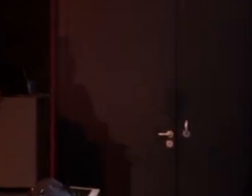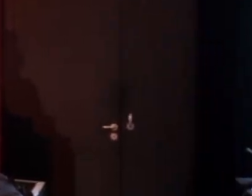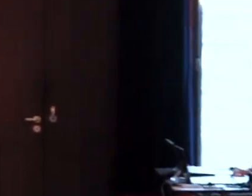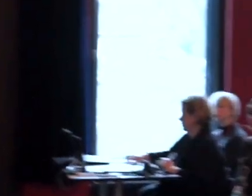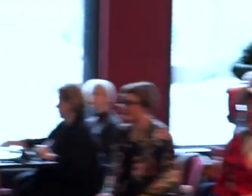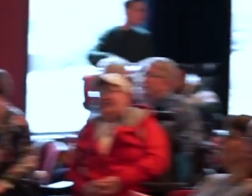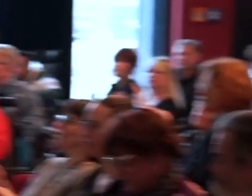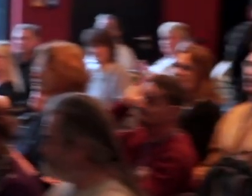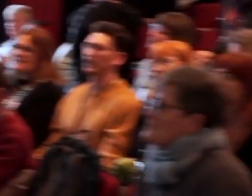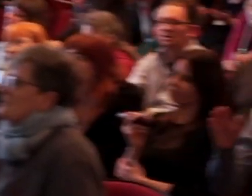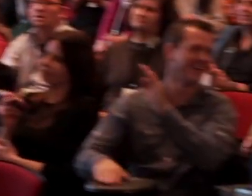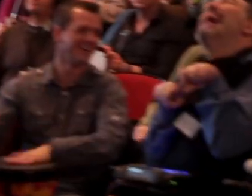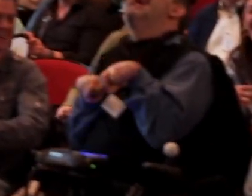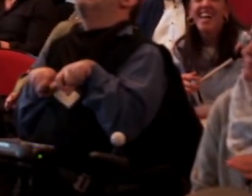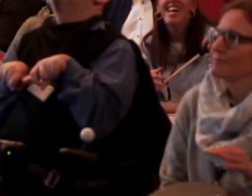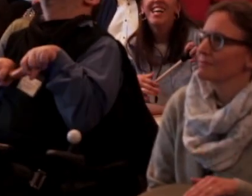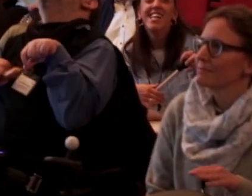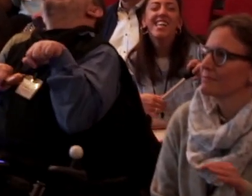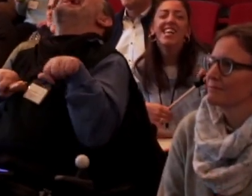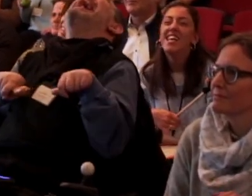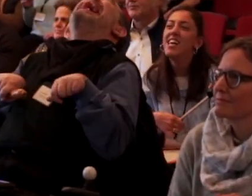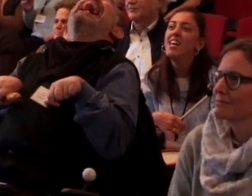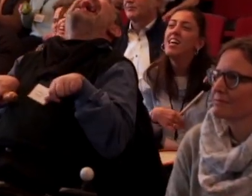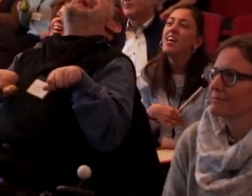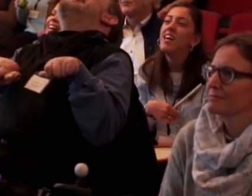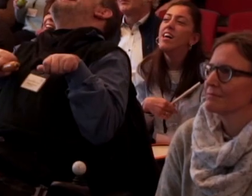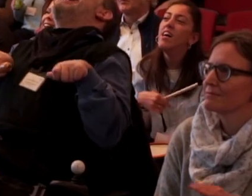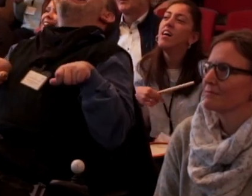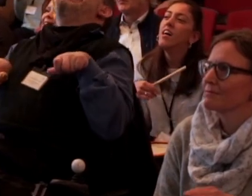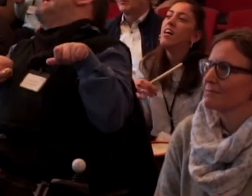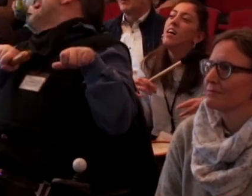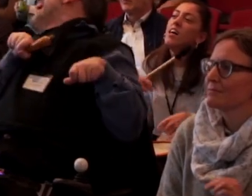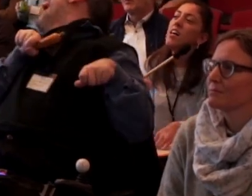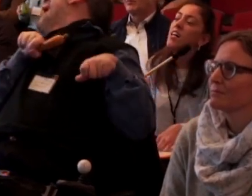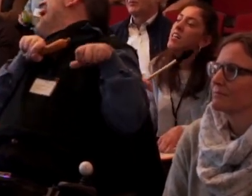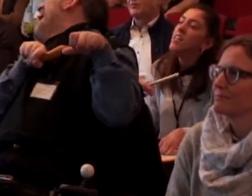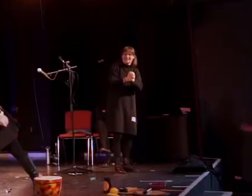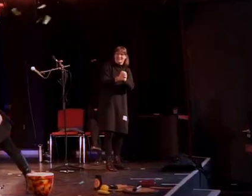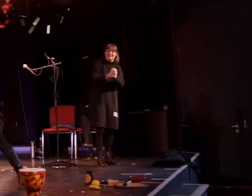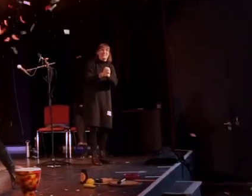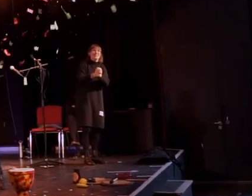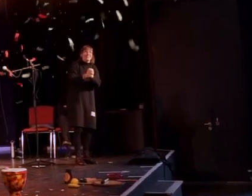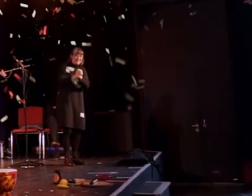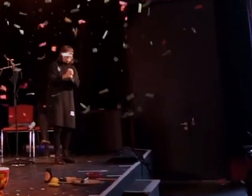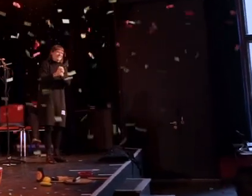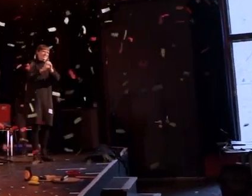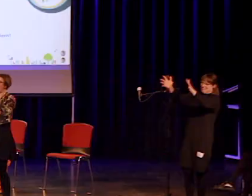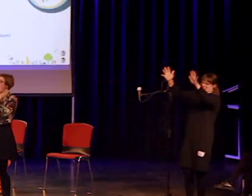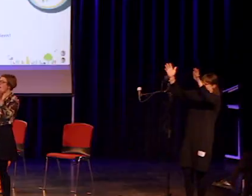1, 2, 3, 4 und...